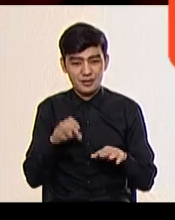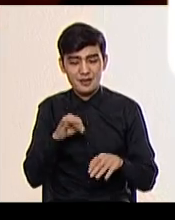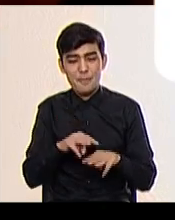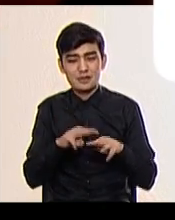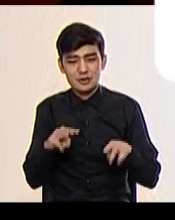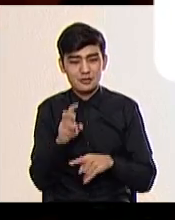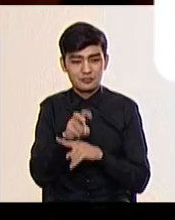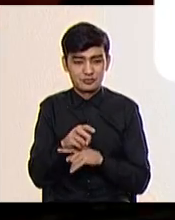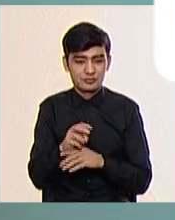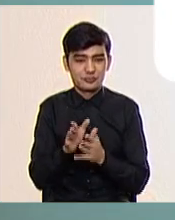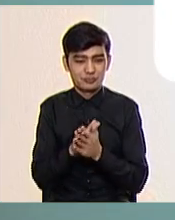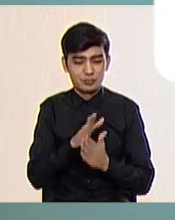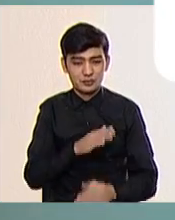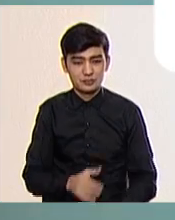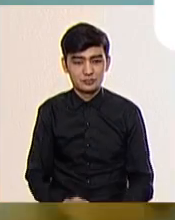министерство.